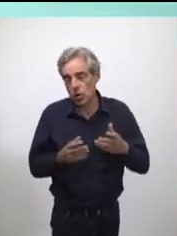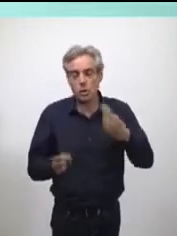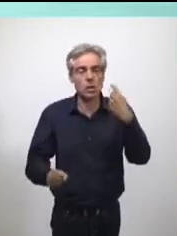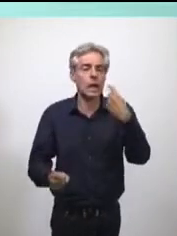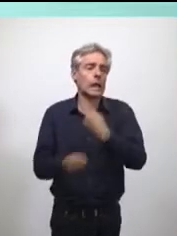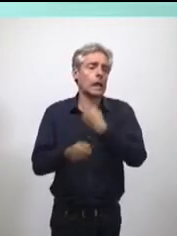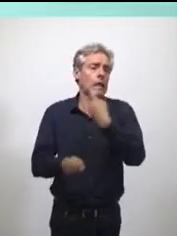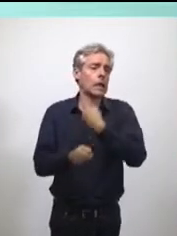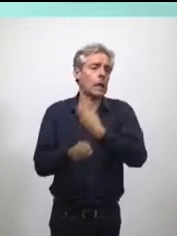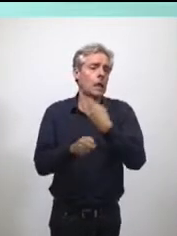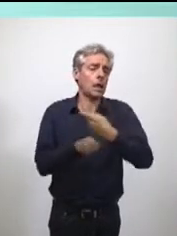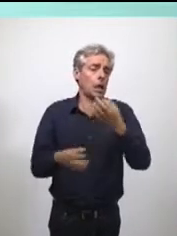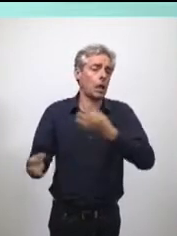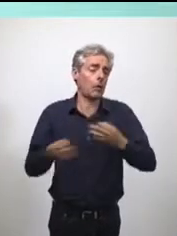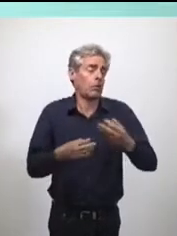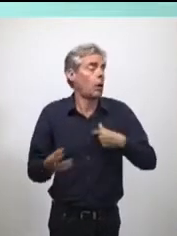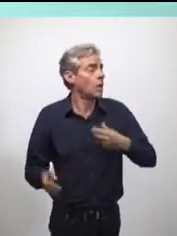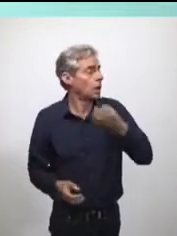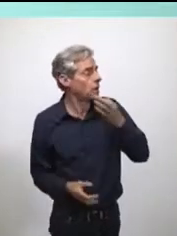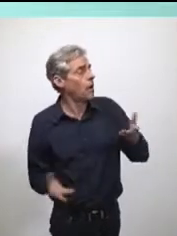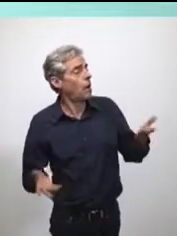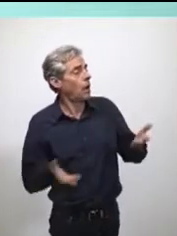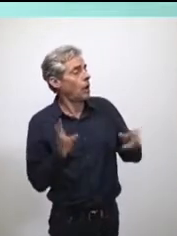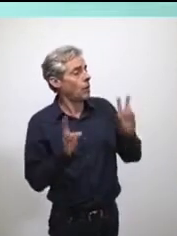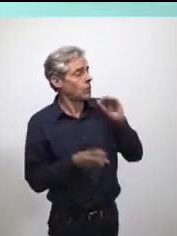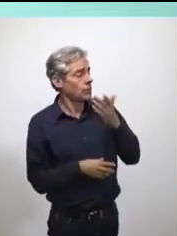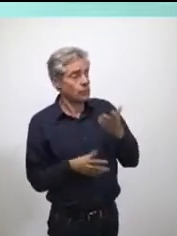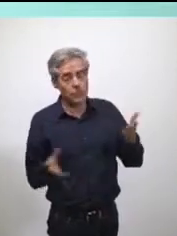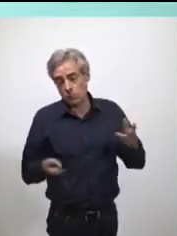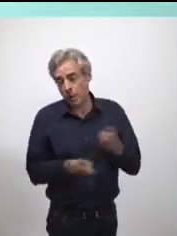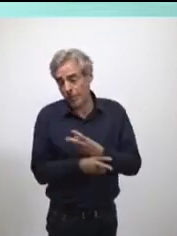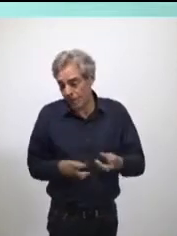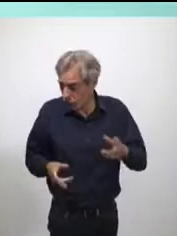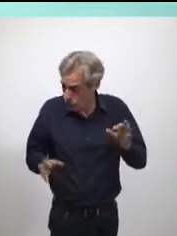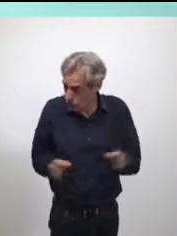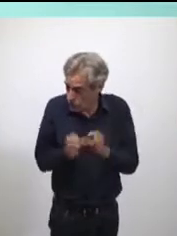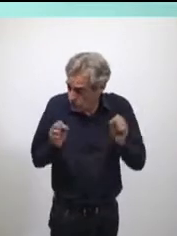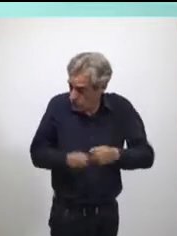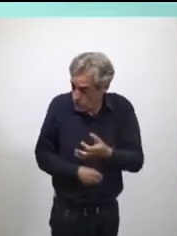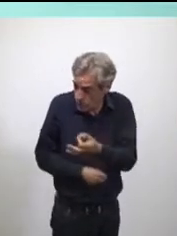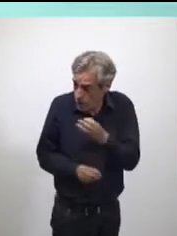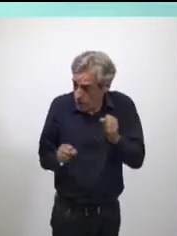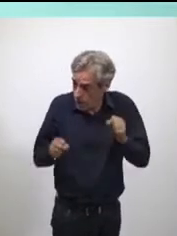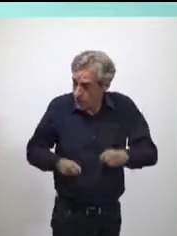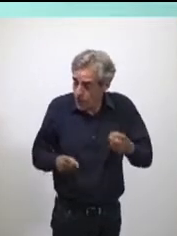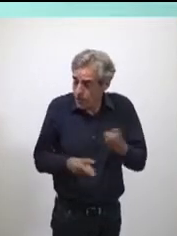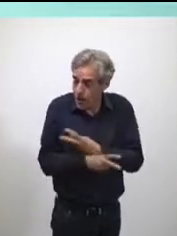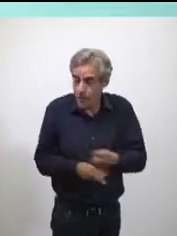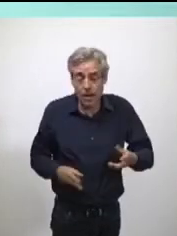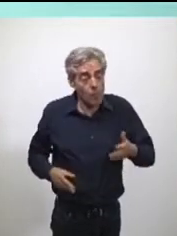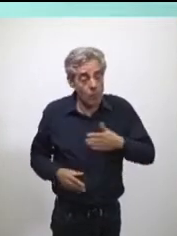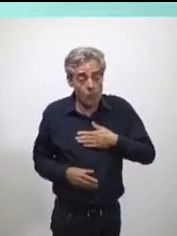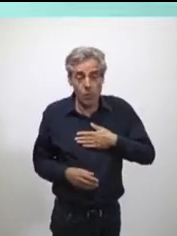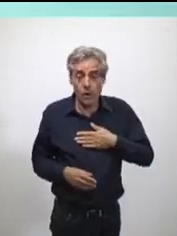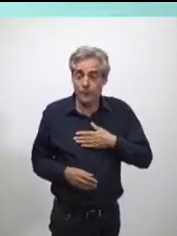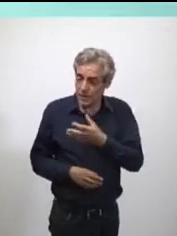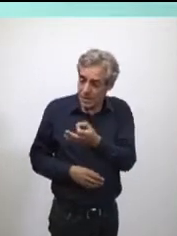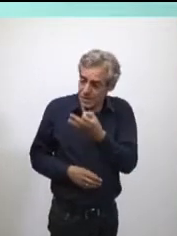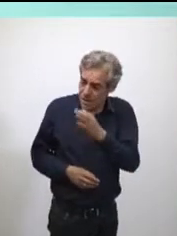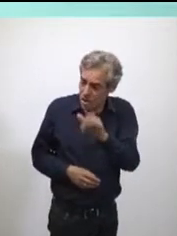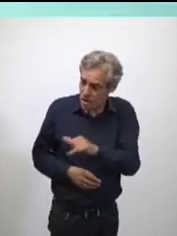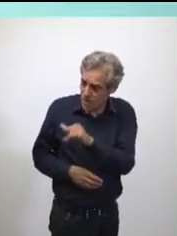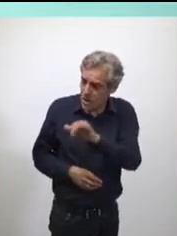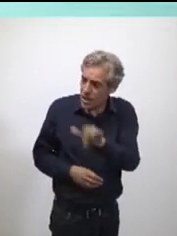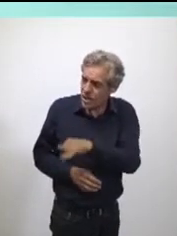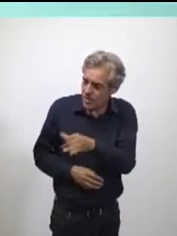l'opposition systématique, de dire bah, écoutez, c'est peut-être pas la panacée, mais c'est pas mal. C'est une avancée, ce comité. Je vous ai jamais entendu le dire,